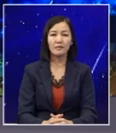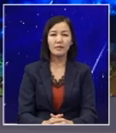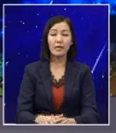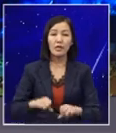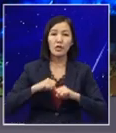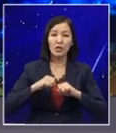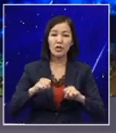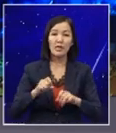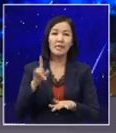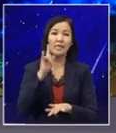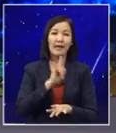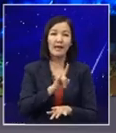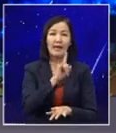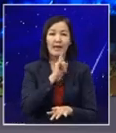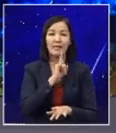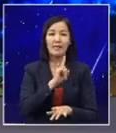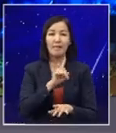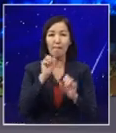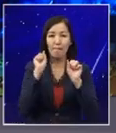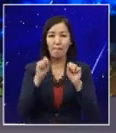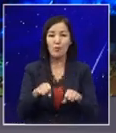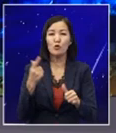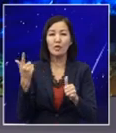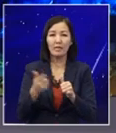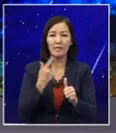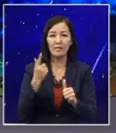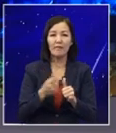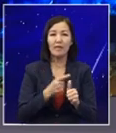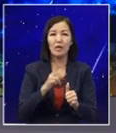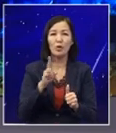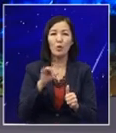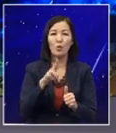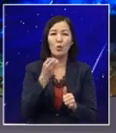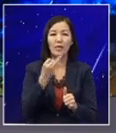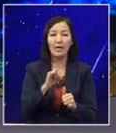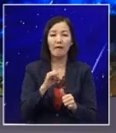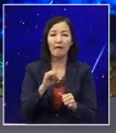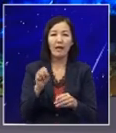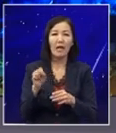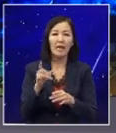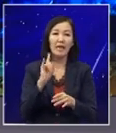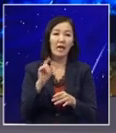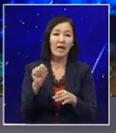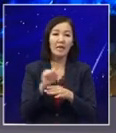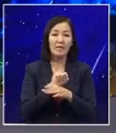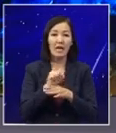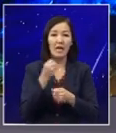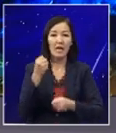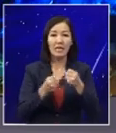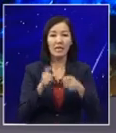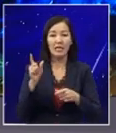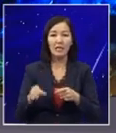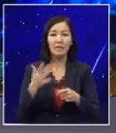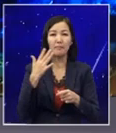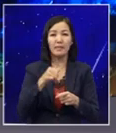«Железная леди» – именно так можно назвать Култай Кабдулданову. Она – женщина-тракторист, которая еще полвека назад села за руль